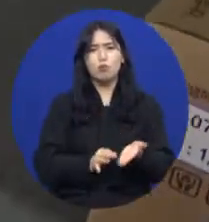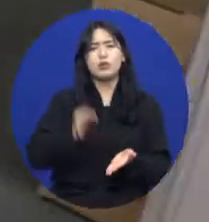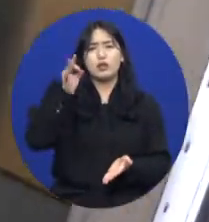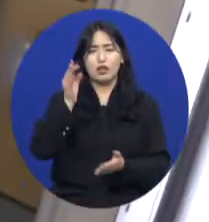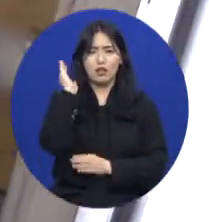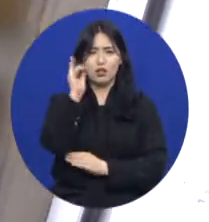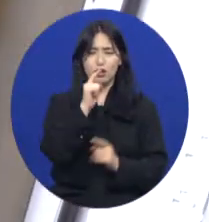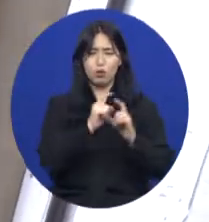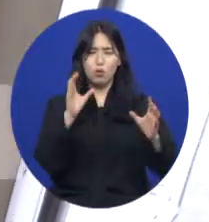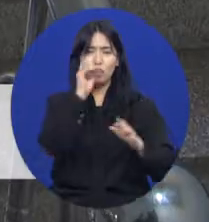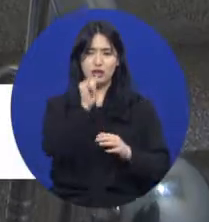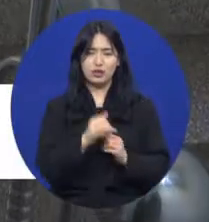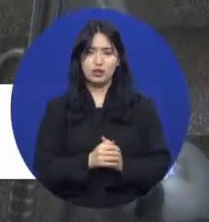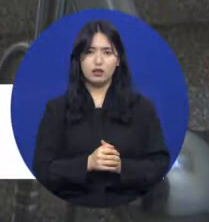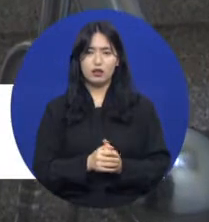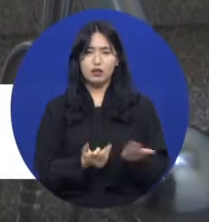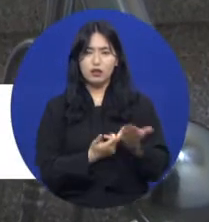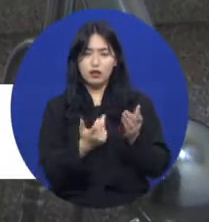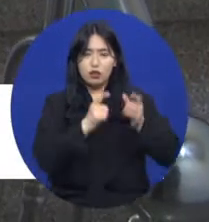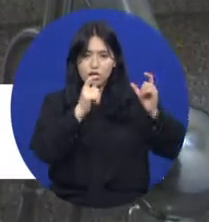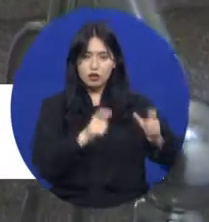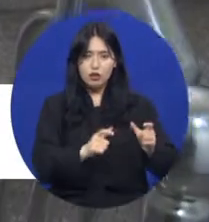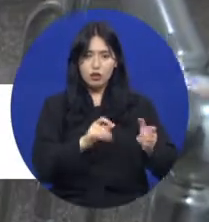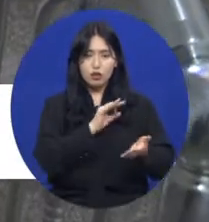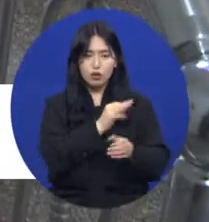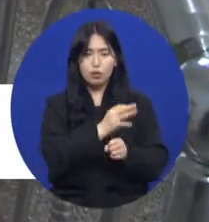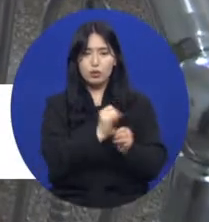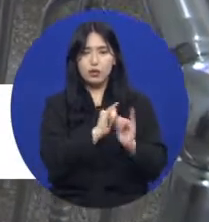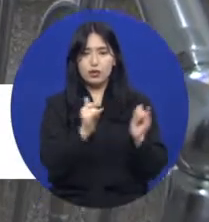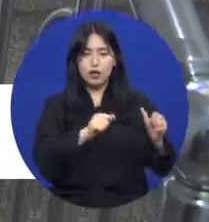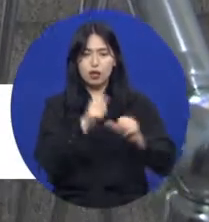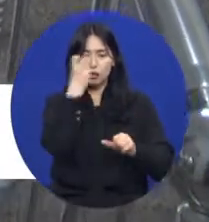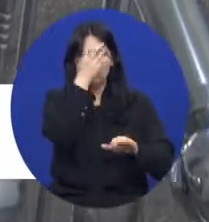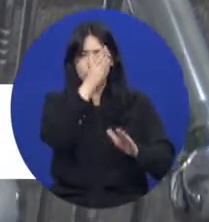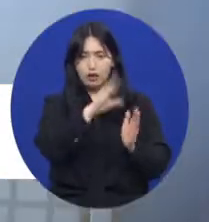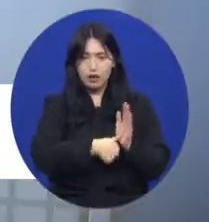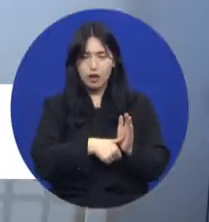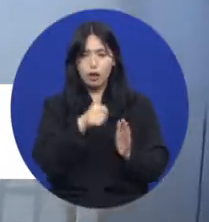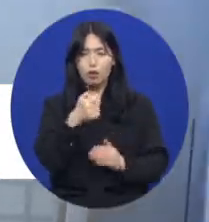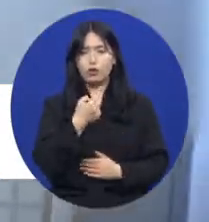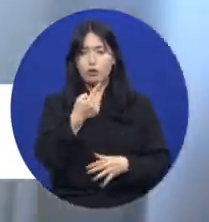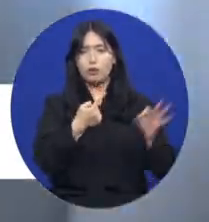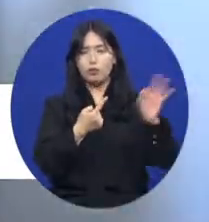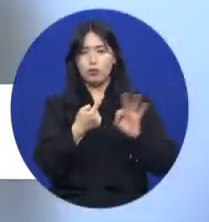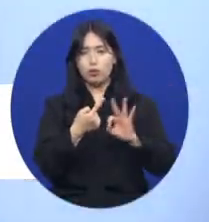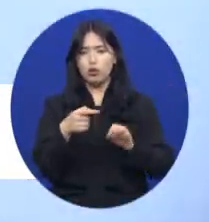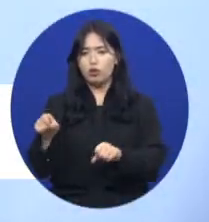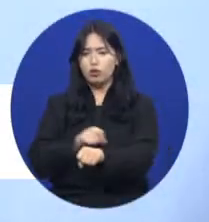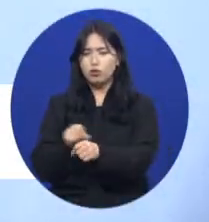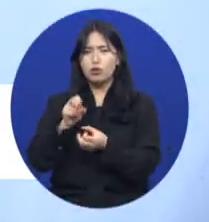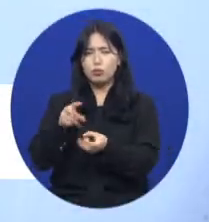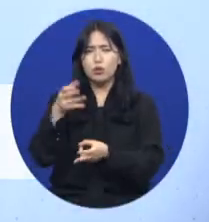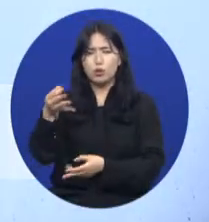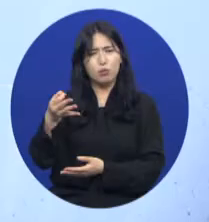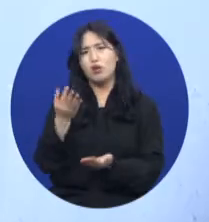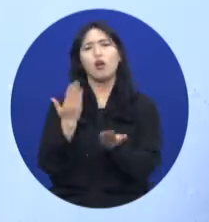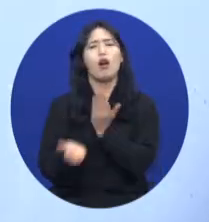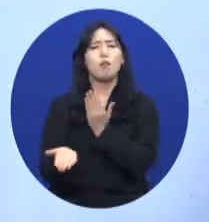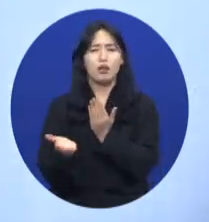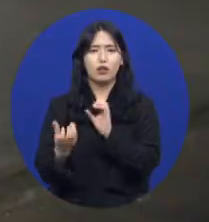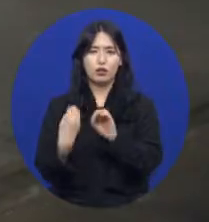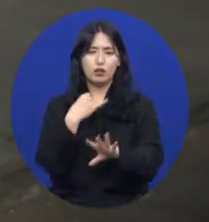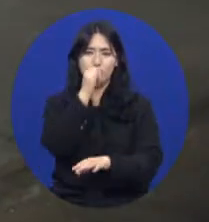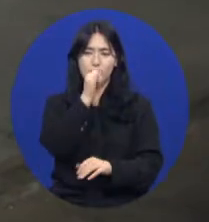있습니다. 제주 지역 소비자 여론조사에서도 51%가 특수 배송비가 부당하다고